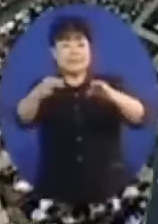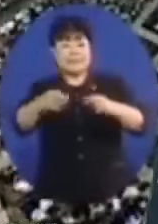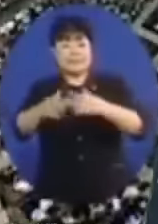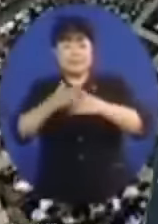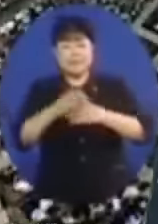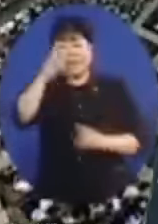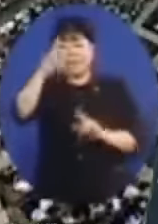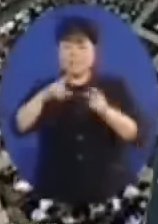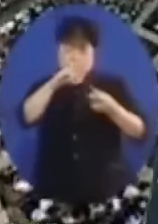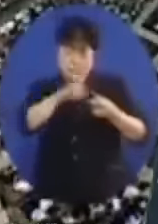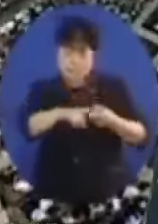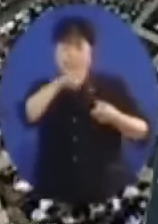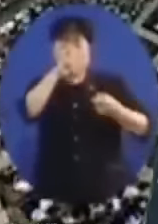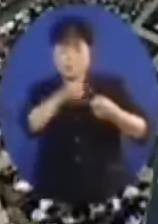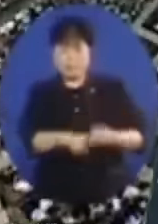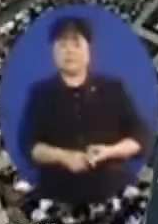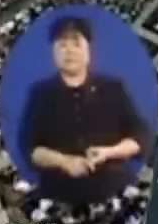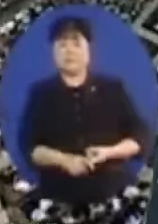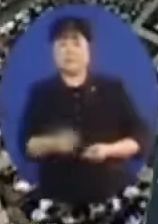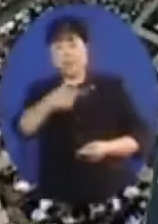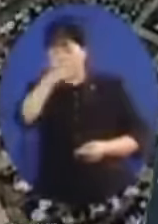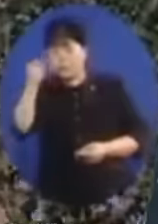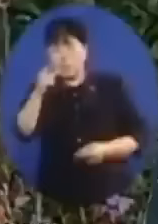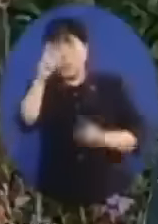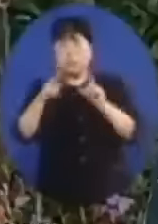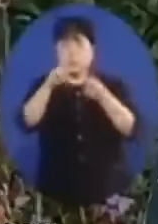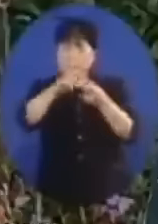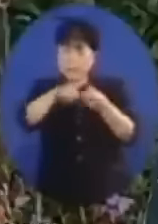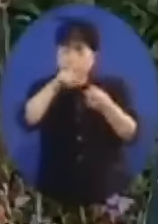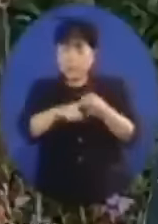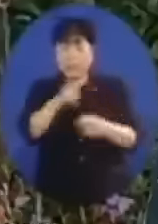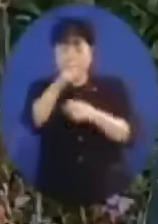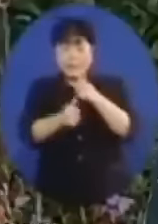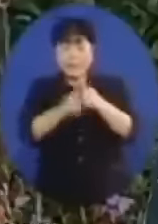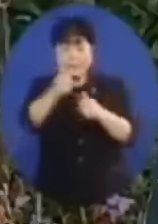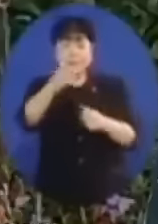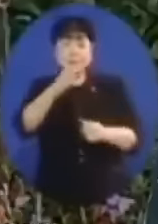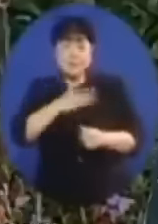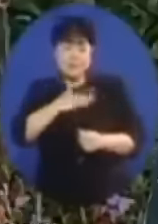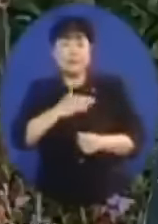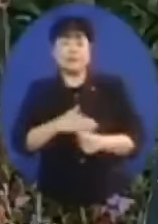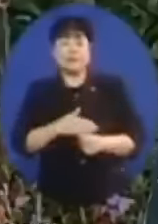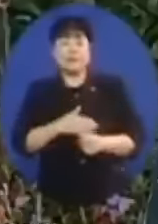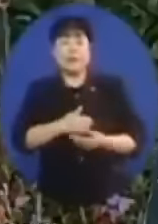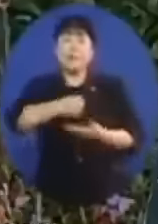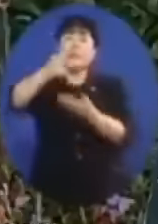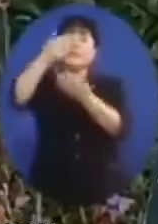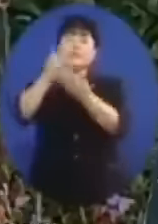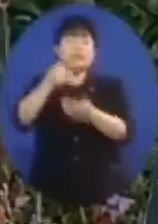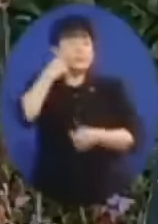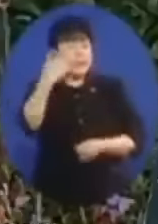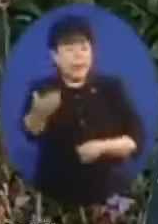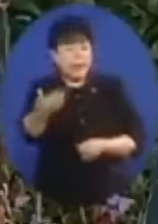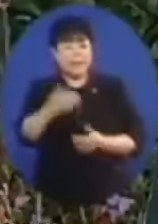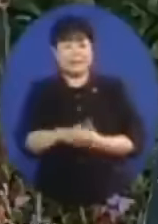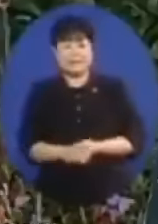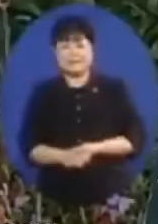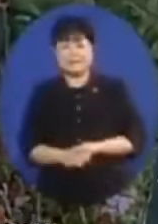내 모습 이대로, 부족한 모습 이대로 하나님은 저를 받아주시나요?